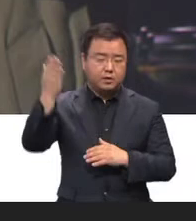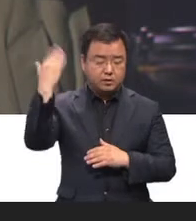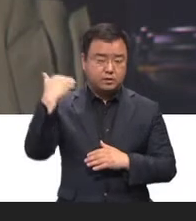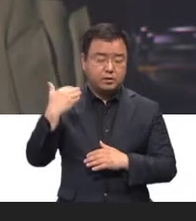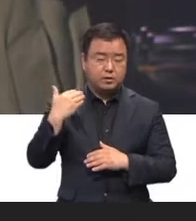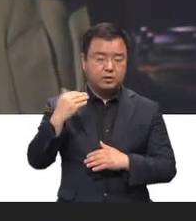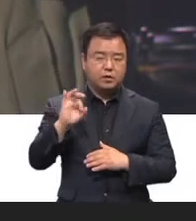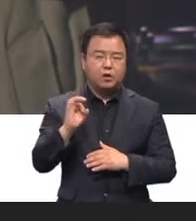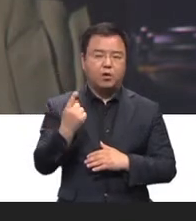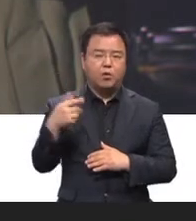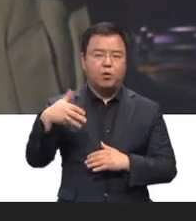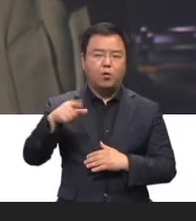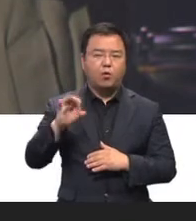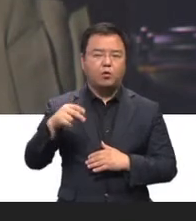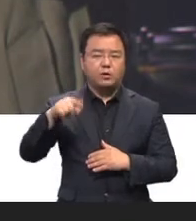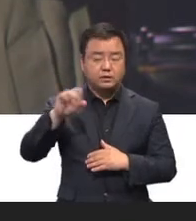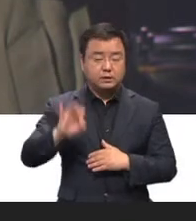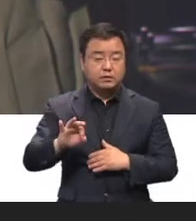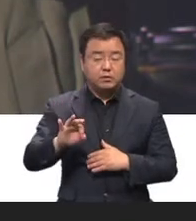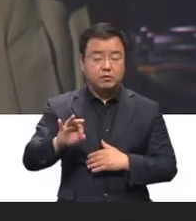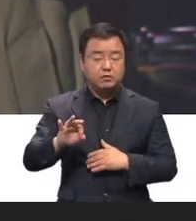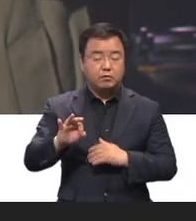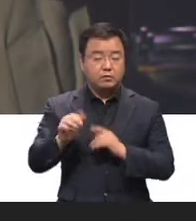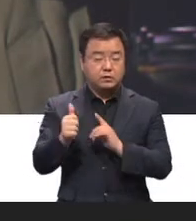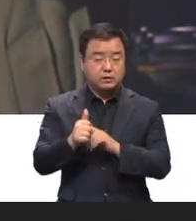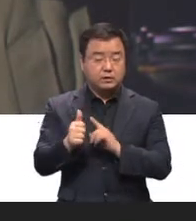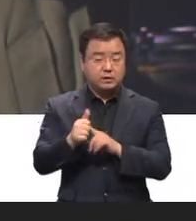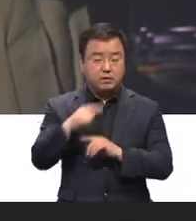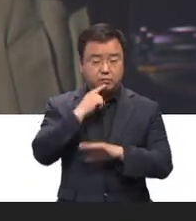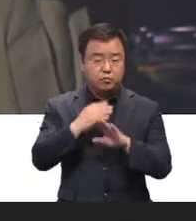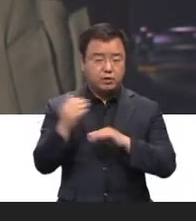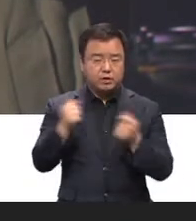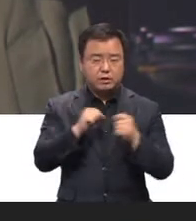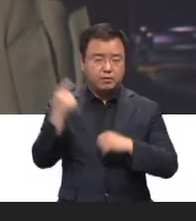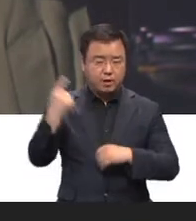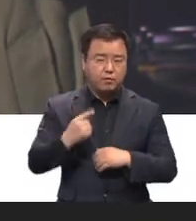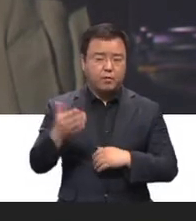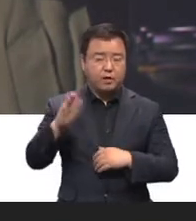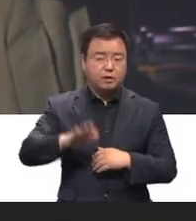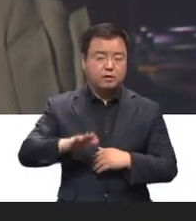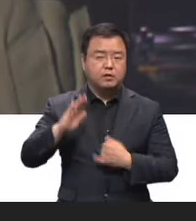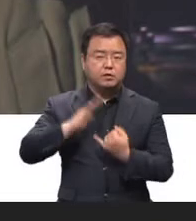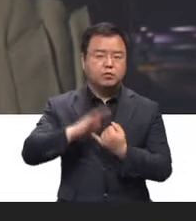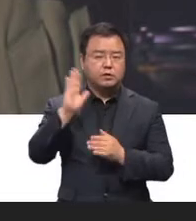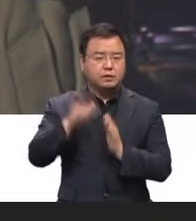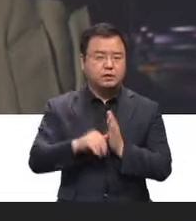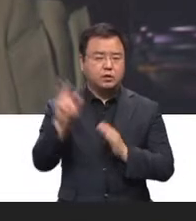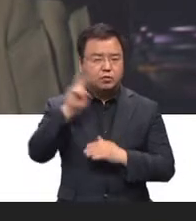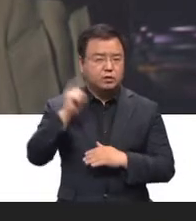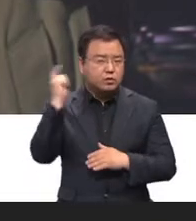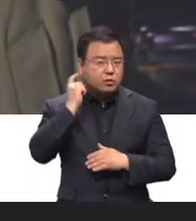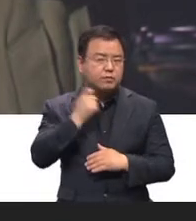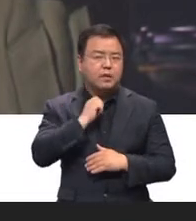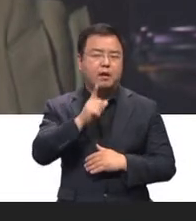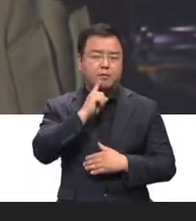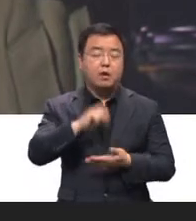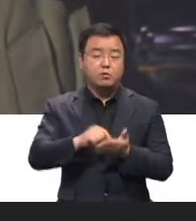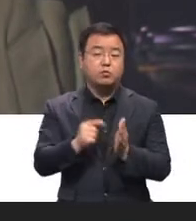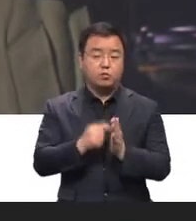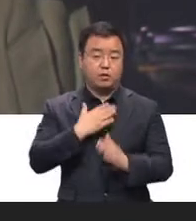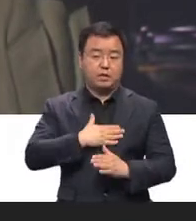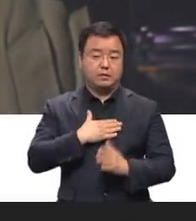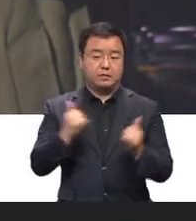청성 씨가 손을 시대 도래 듣고 싶다고 할 정도로 북한에서도 인지도가 엄청나다는 거죠 예 그래서 이제 서현 씨가